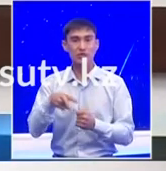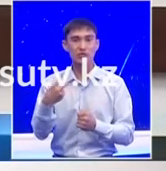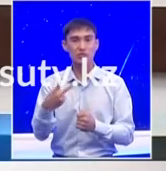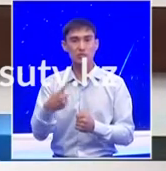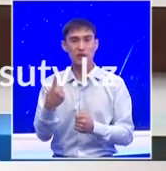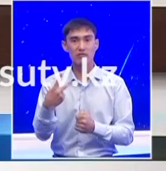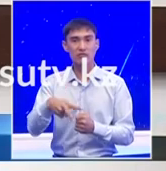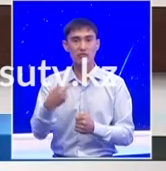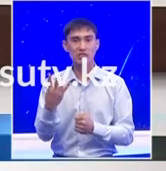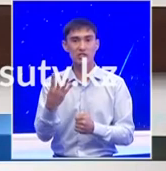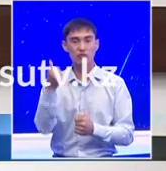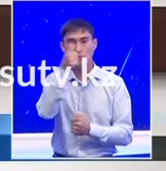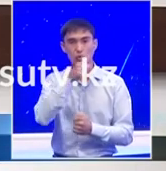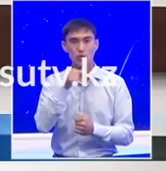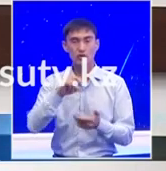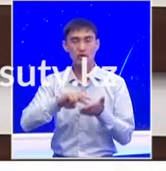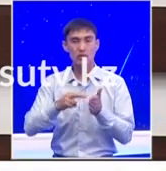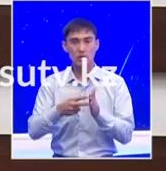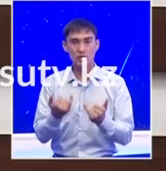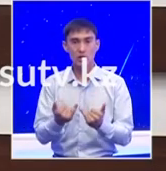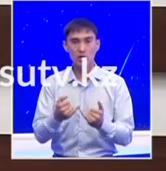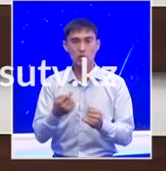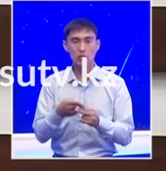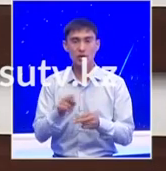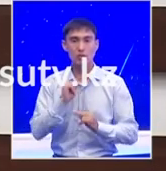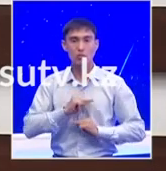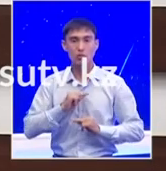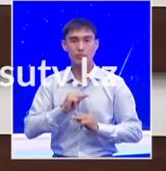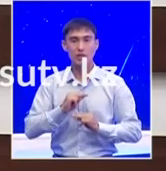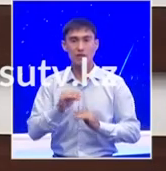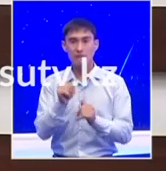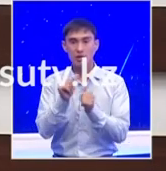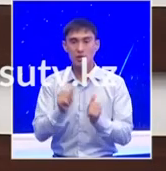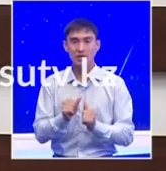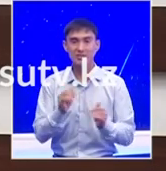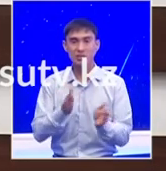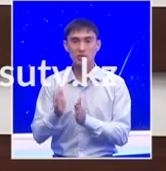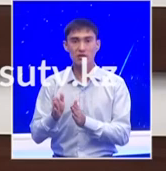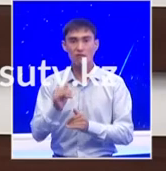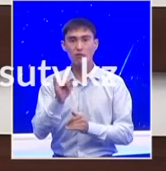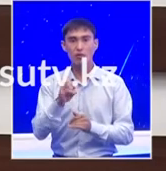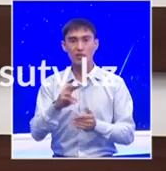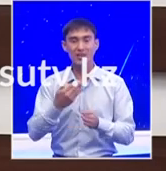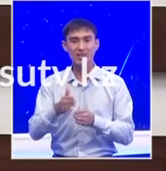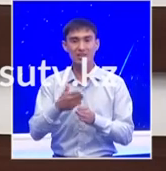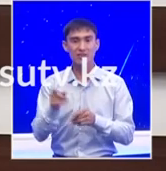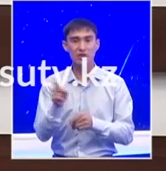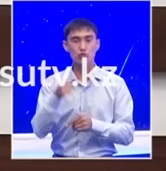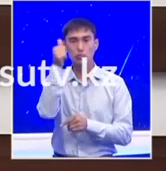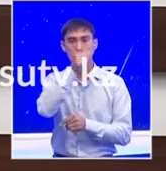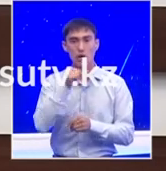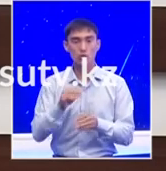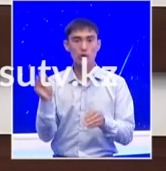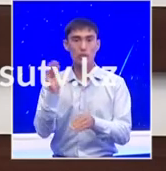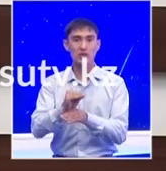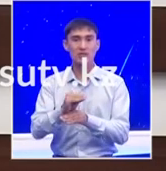2021-2024 годы, в рамках которого мы работаем. Для формирования стабилизационного фонда и льготного кредитования в текущем году